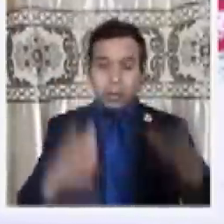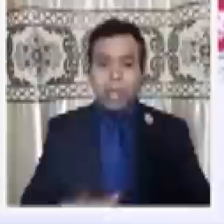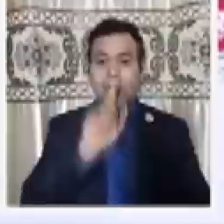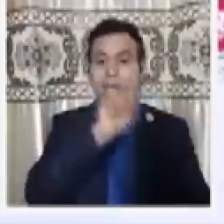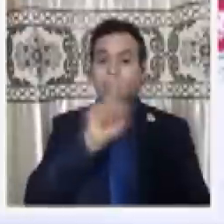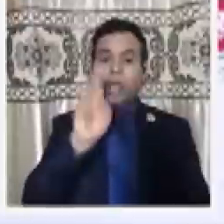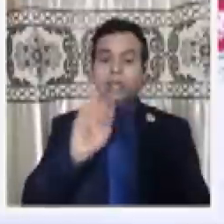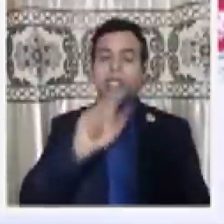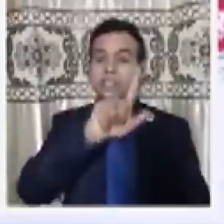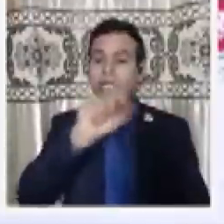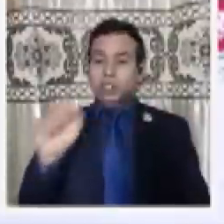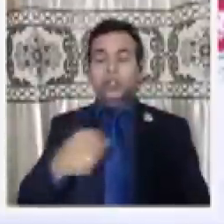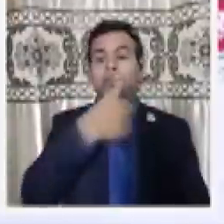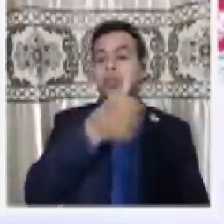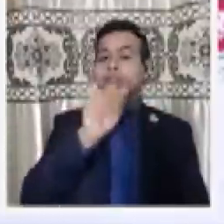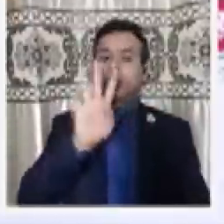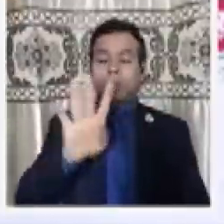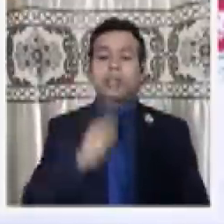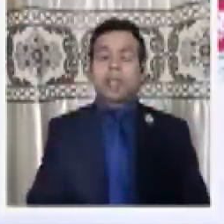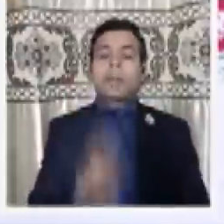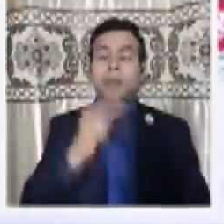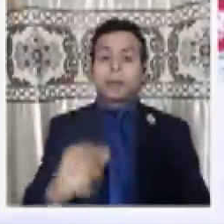সারা দেশে অক্সিজেন সিলিন্ডারের সংখ্যা